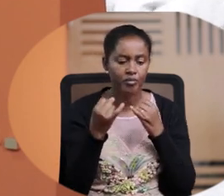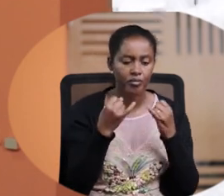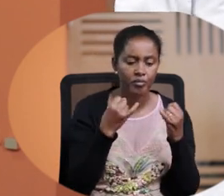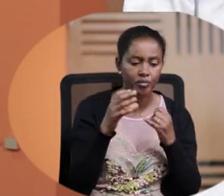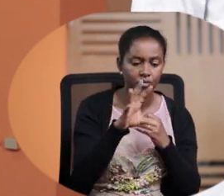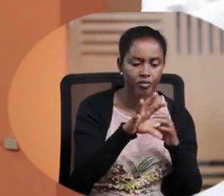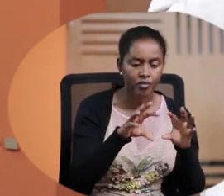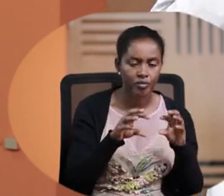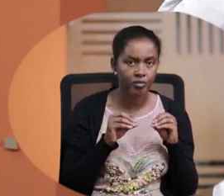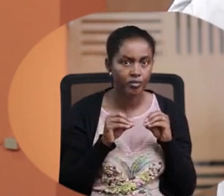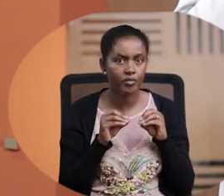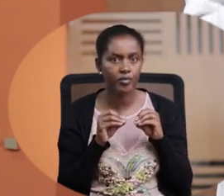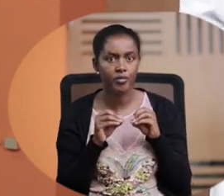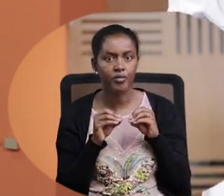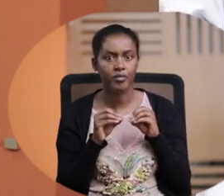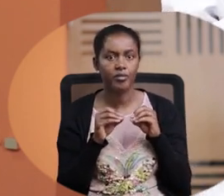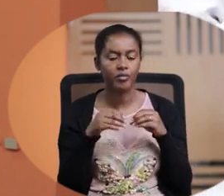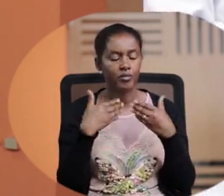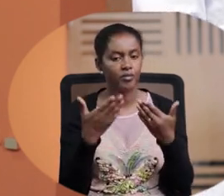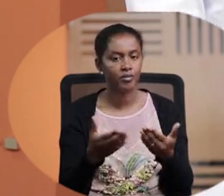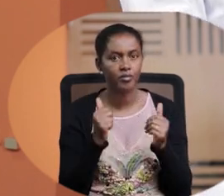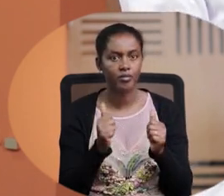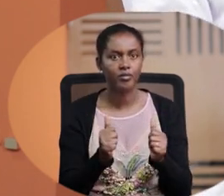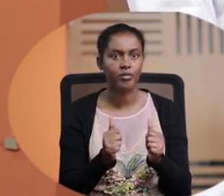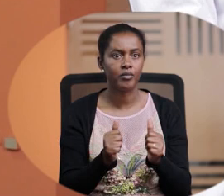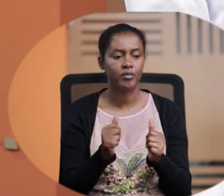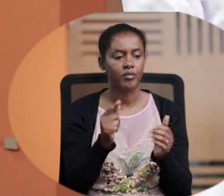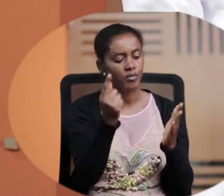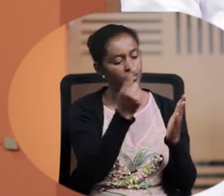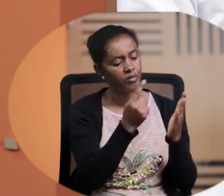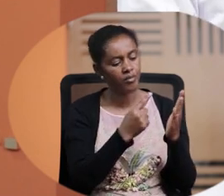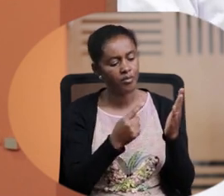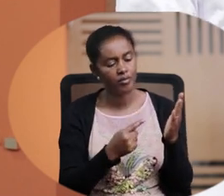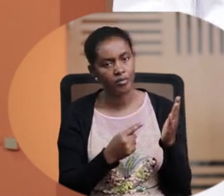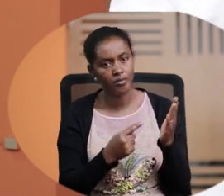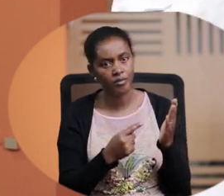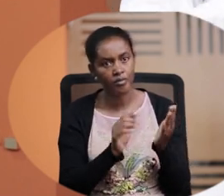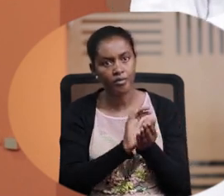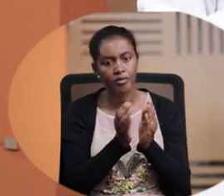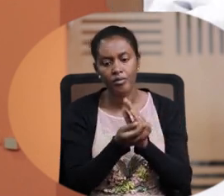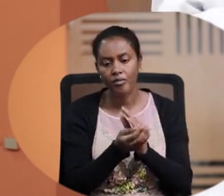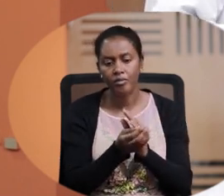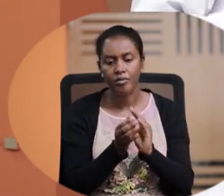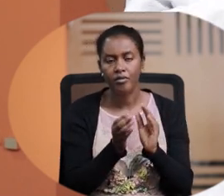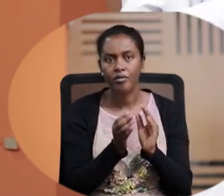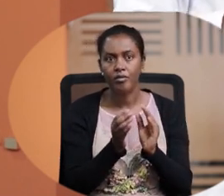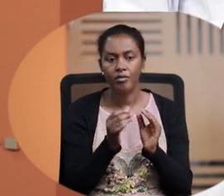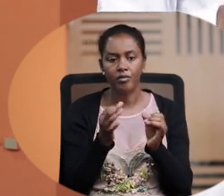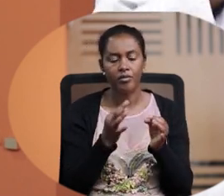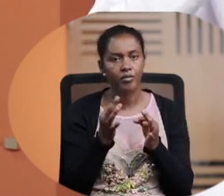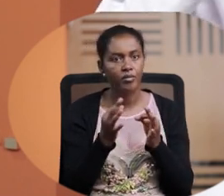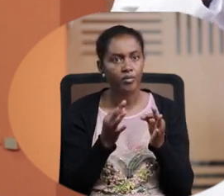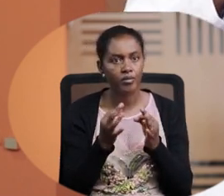odefanno kenninacha odefanno kana kenninacha kanaf grafin bifkanati ijaramudan wahi data funana